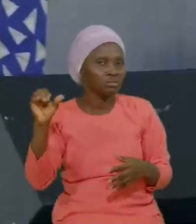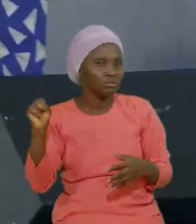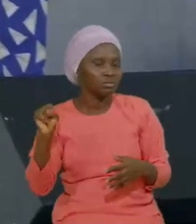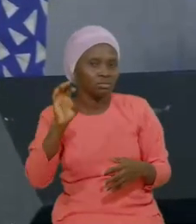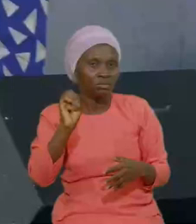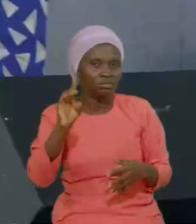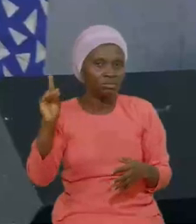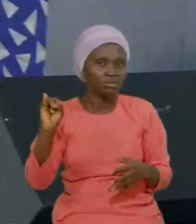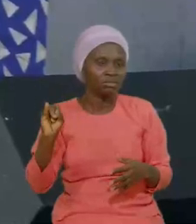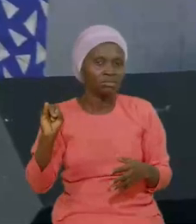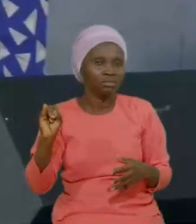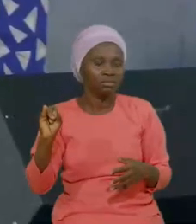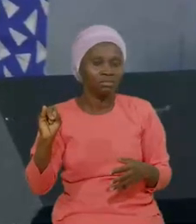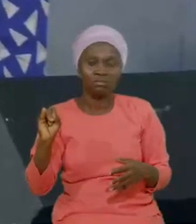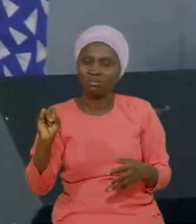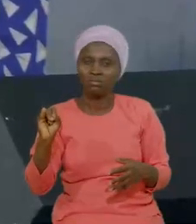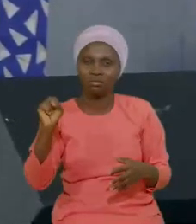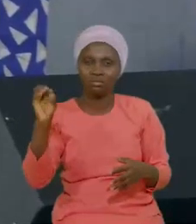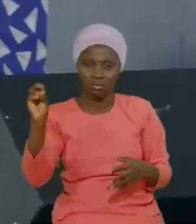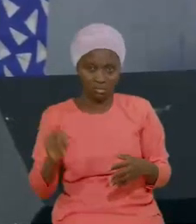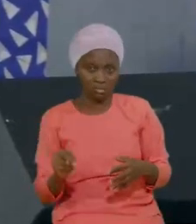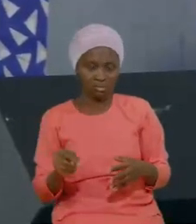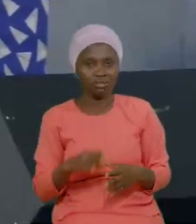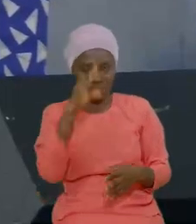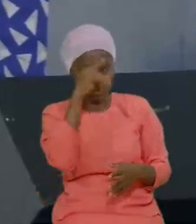Est-ce que tu as jamais entendu parler de Thomas Edison?